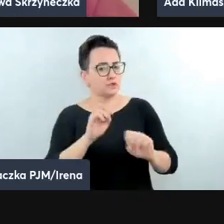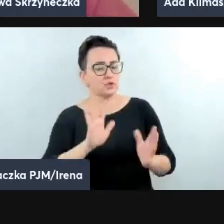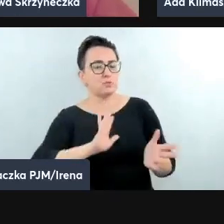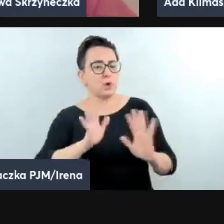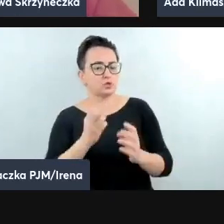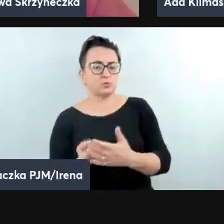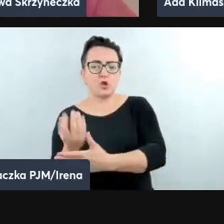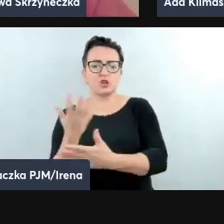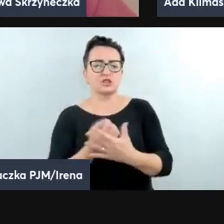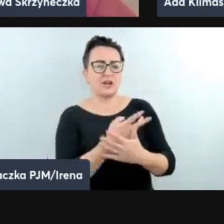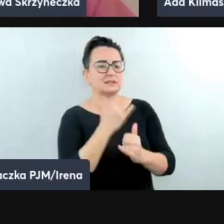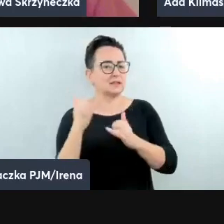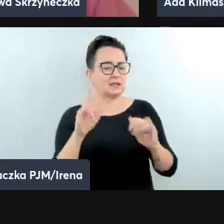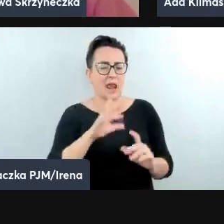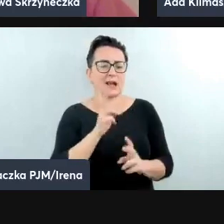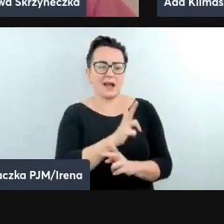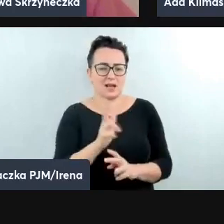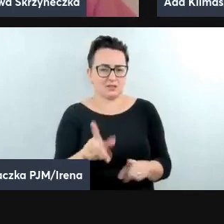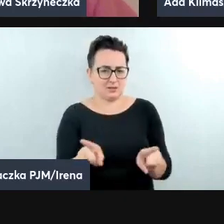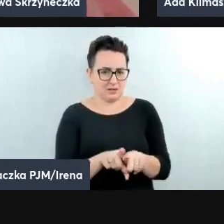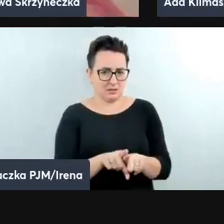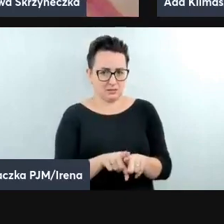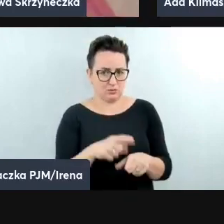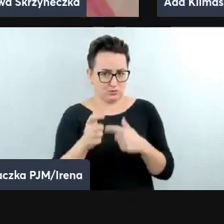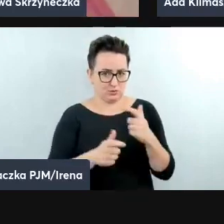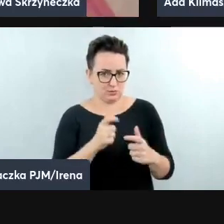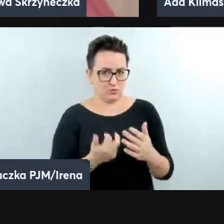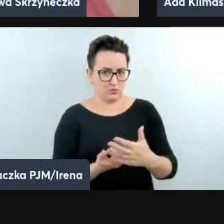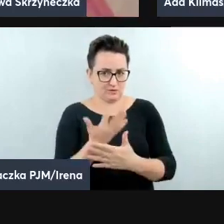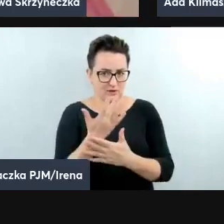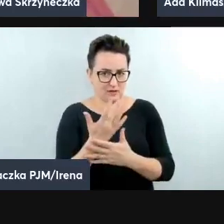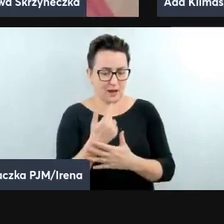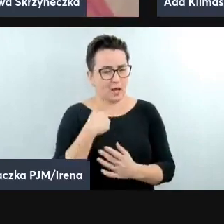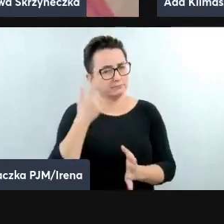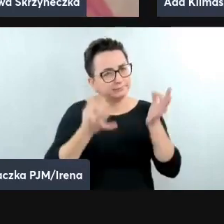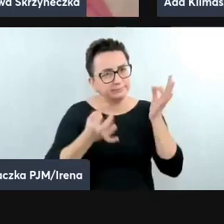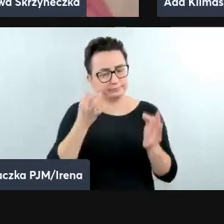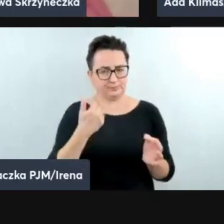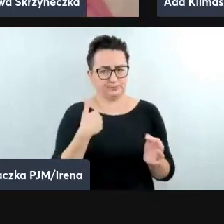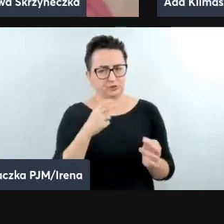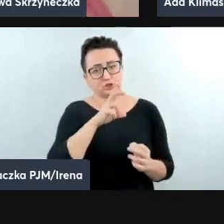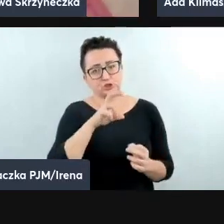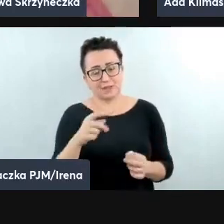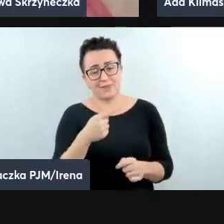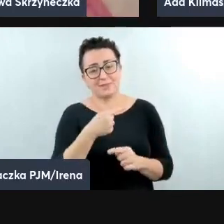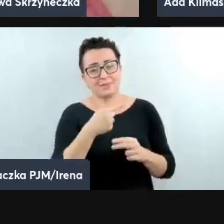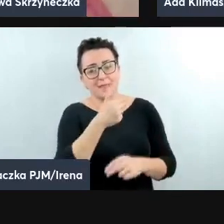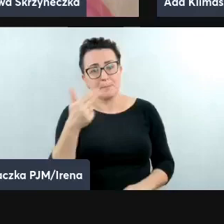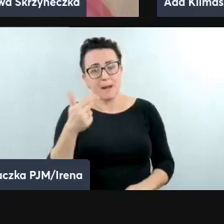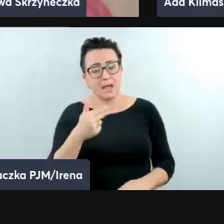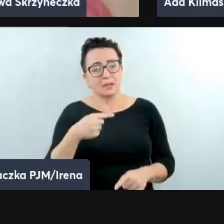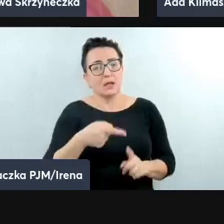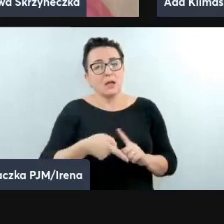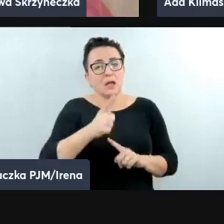I zastanawiałam się od jakiegoś czasu nad tym, czy wspominać o tych polucjach, czy gdzieś spróbować znaleźć tą przestrzeń, oczywiście mądrze